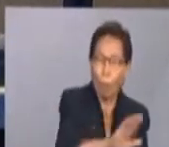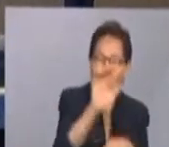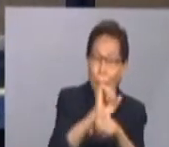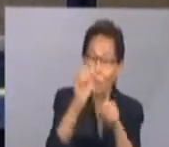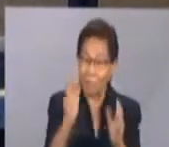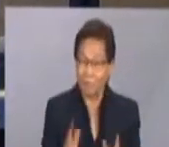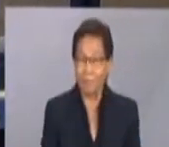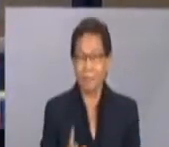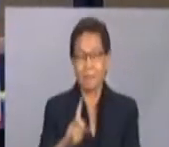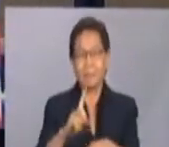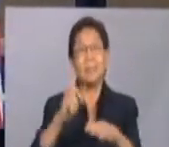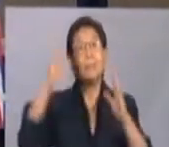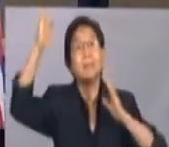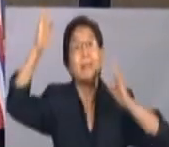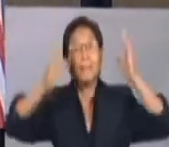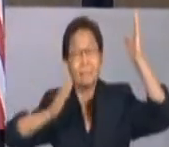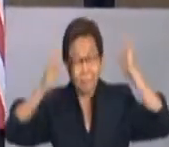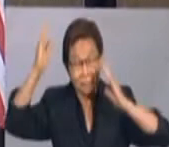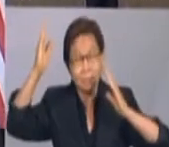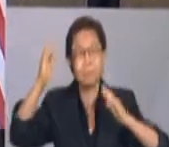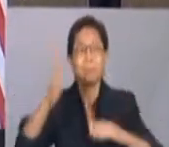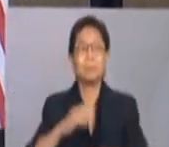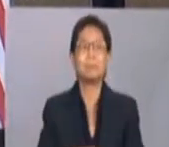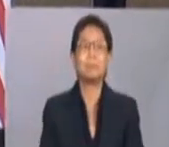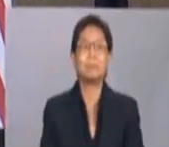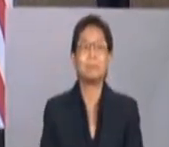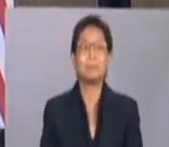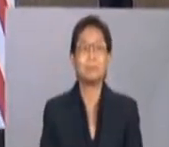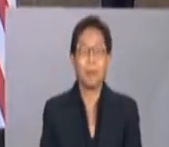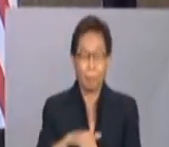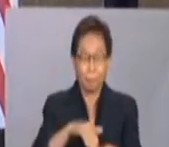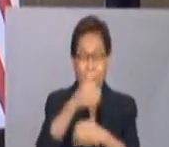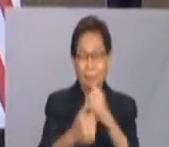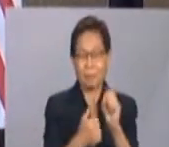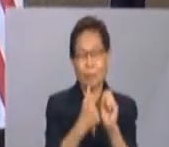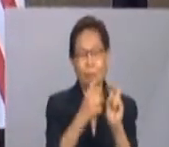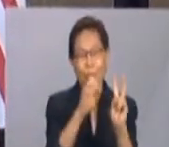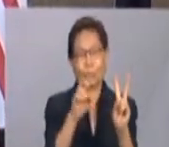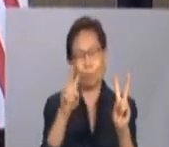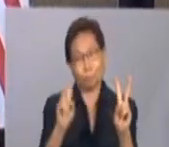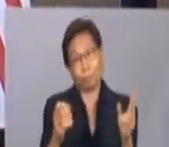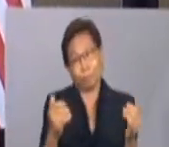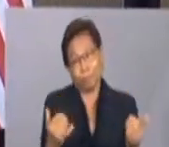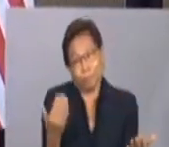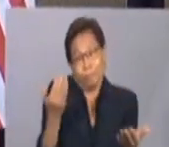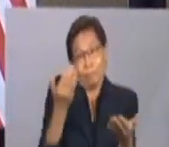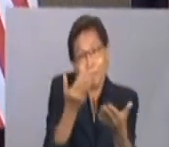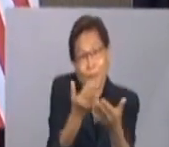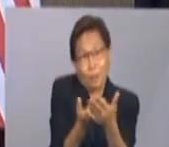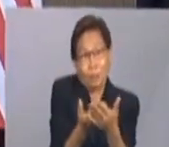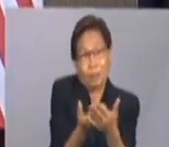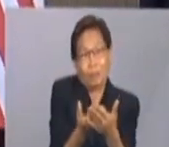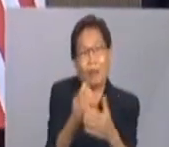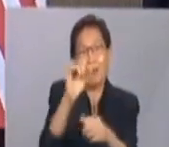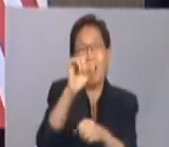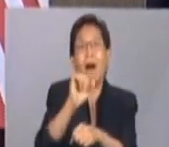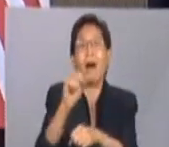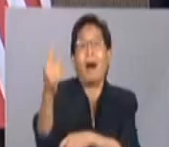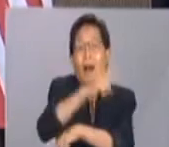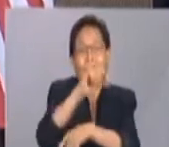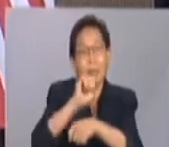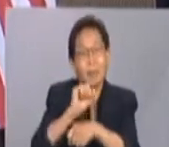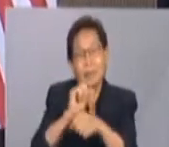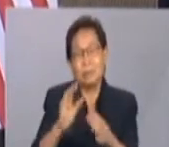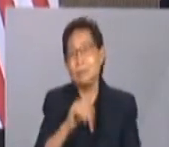pekerja di Malaysia pada tahun ini ketibaan hari pekerja tidak disambut seperti